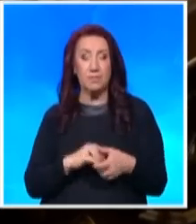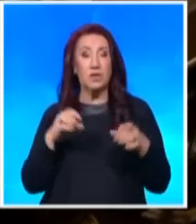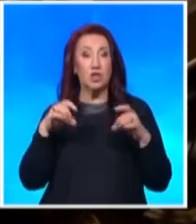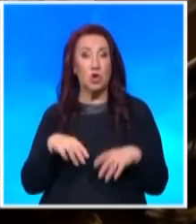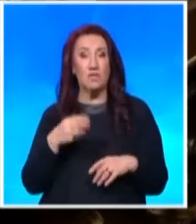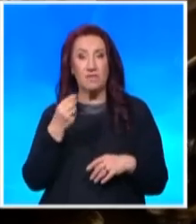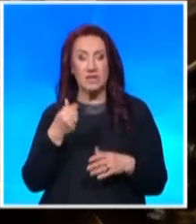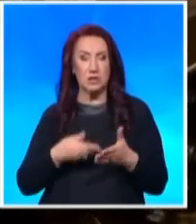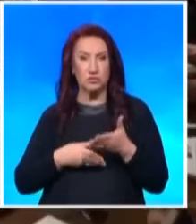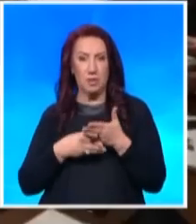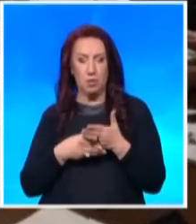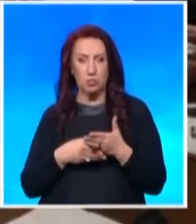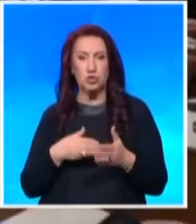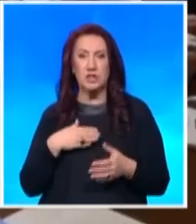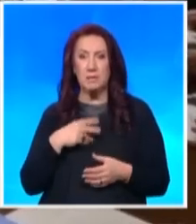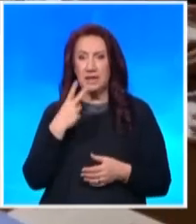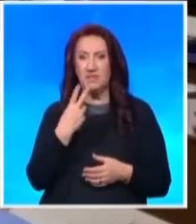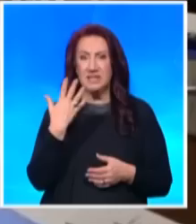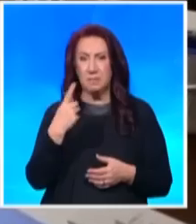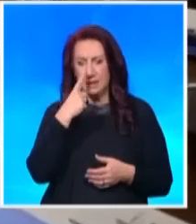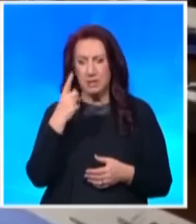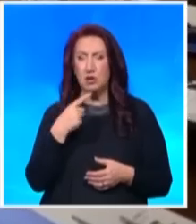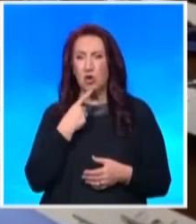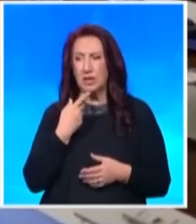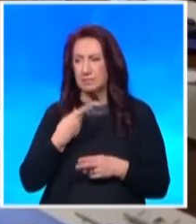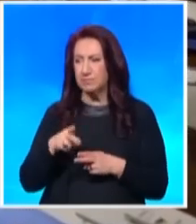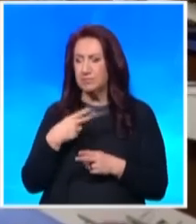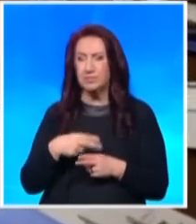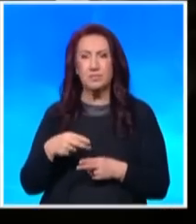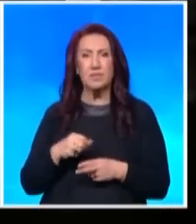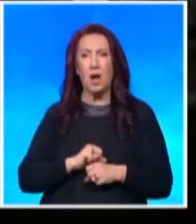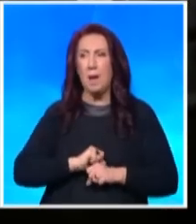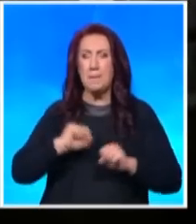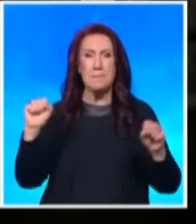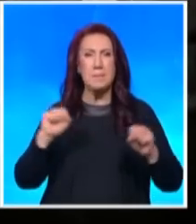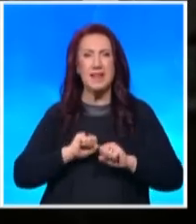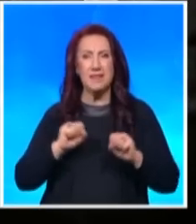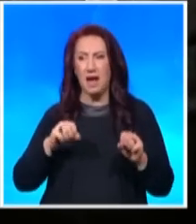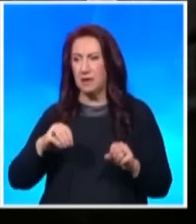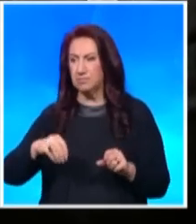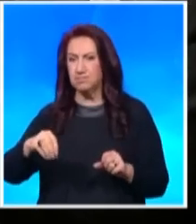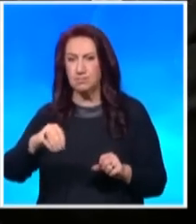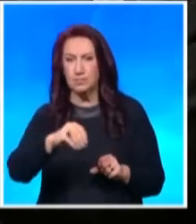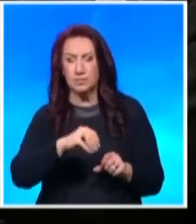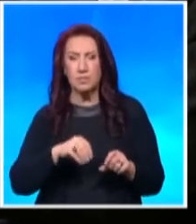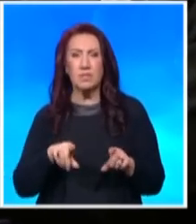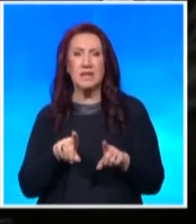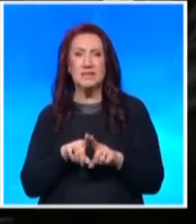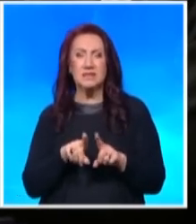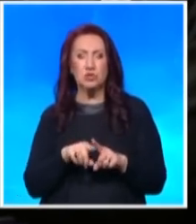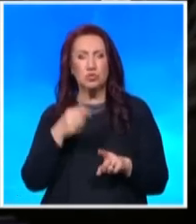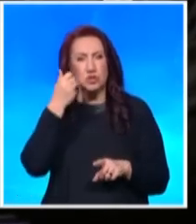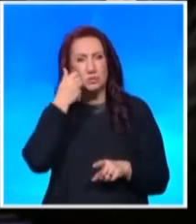заложен пакет от 25 милиона за разминиране на страната. Съюзът също така планира да използва замразените руски активи